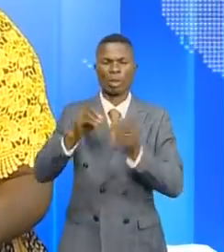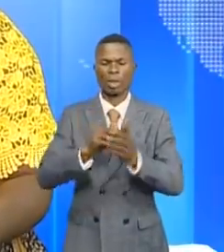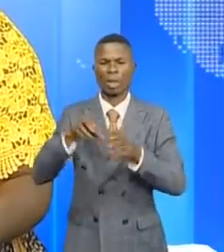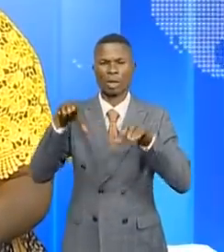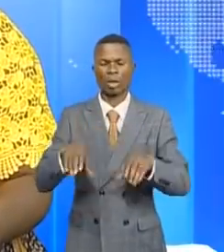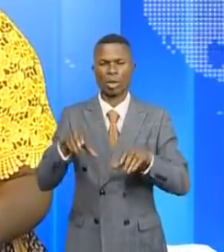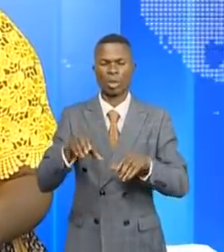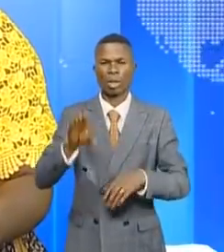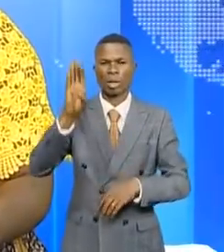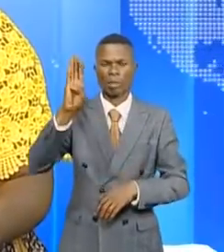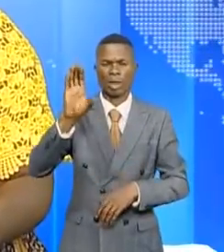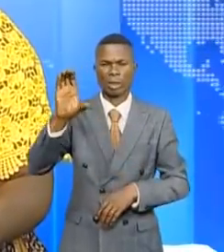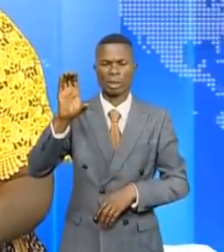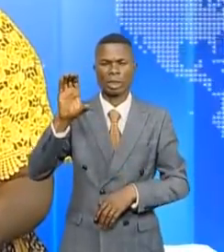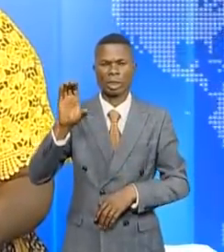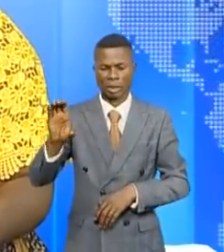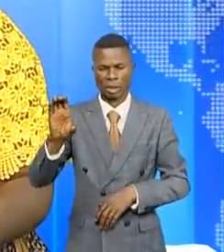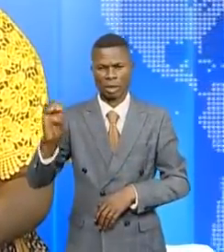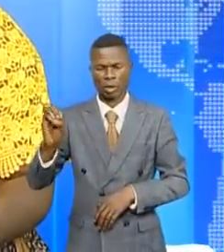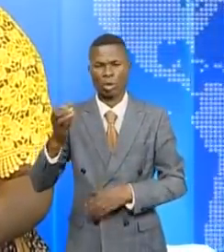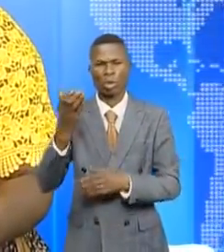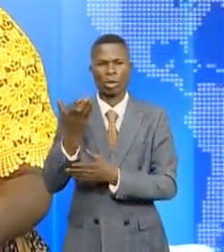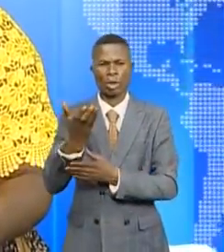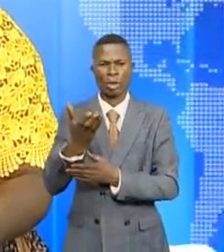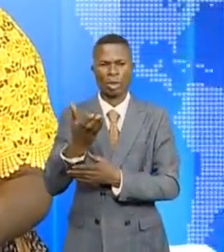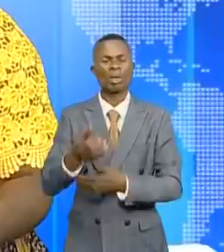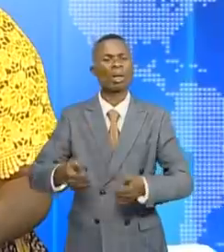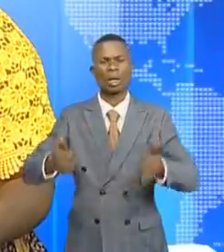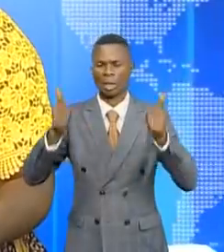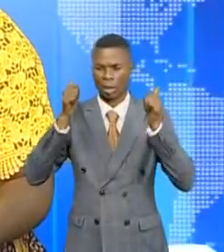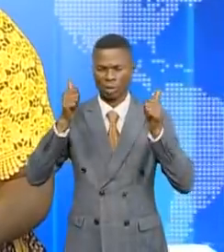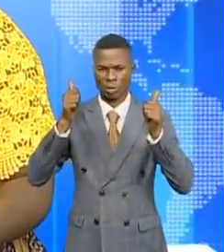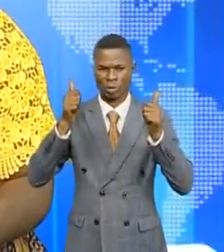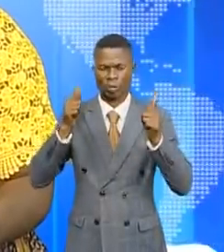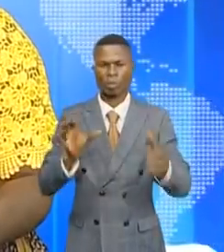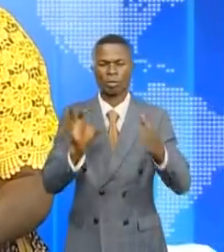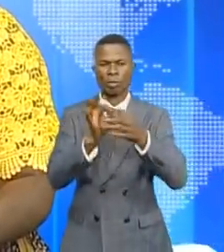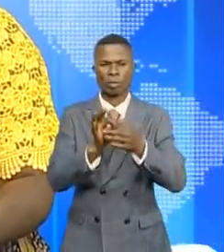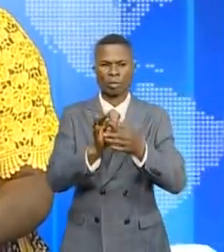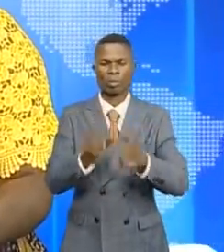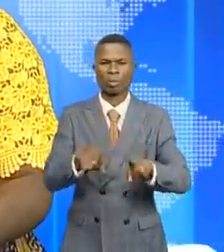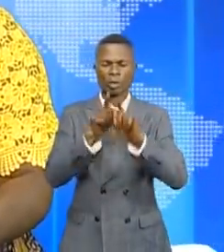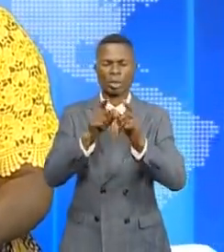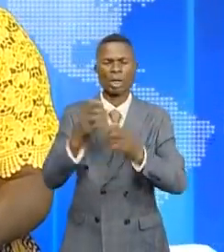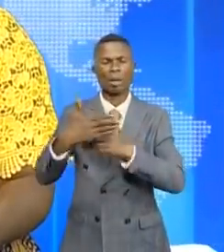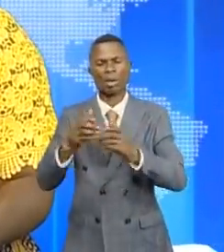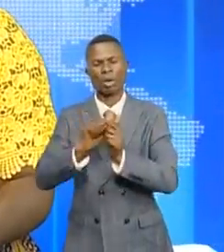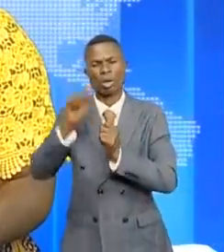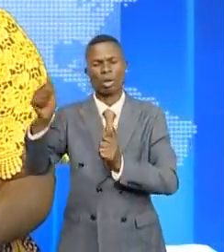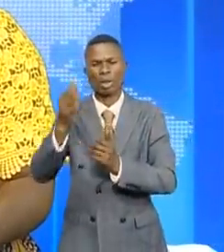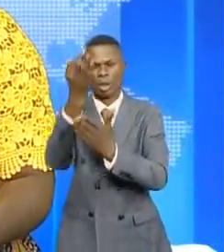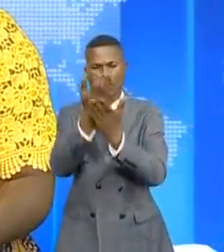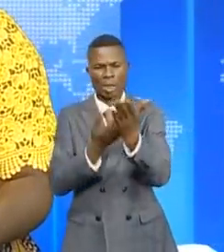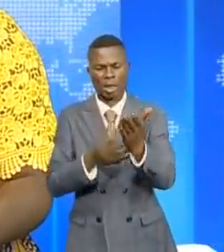La Banque centrale du Congo dément catégoriquement être lié de près ou de loin à la liste